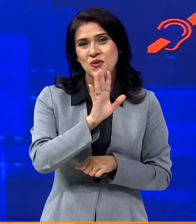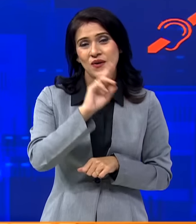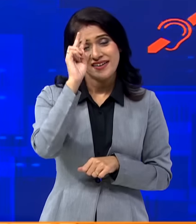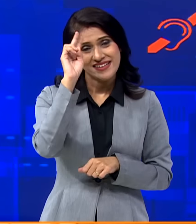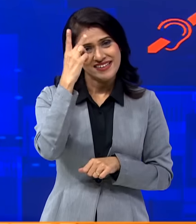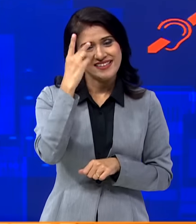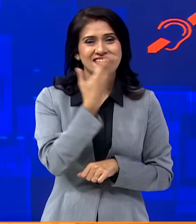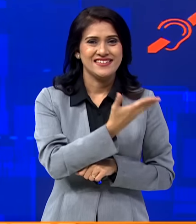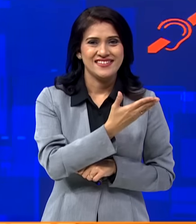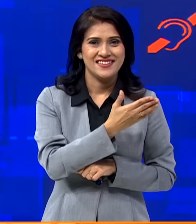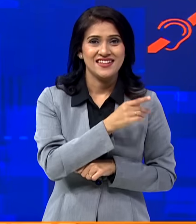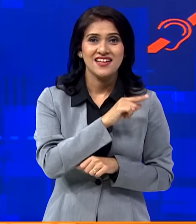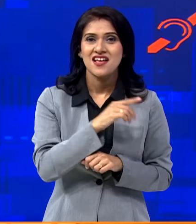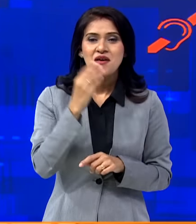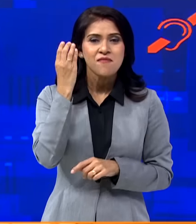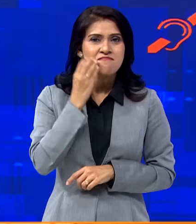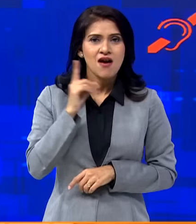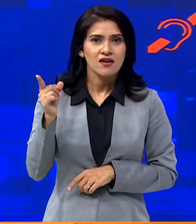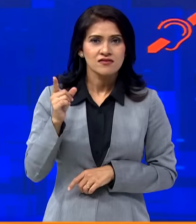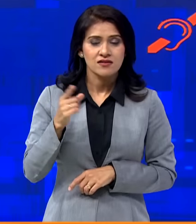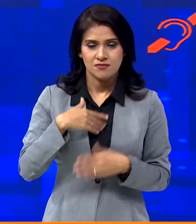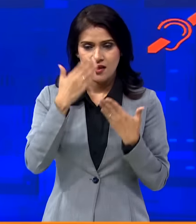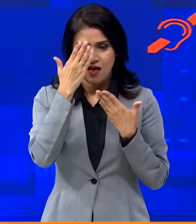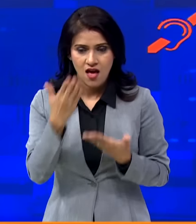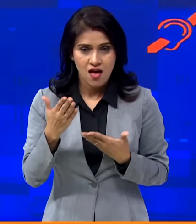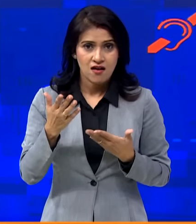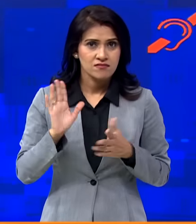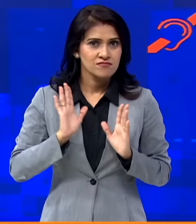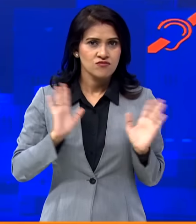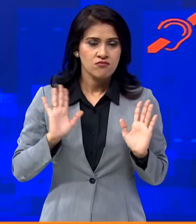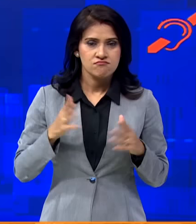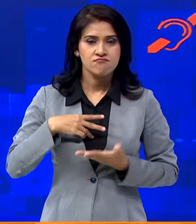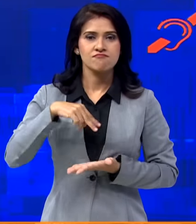मोदी है यह ना झुका है और ना झुकेगा